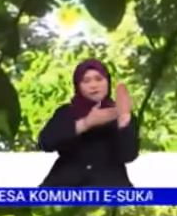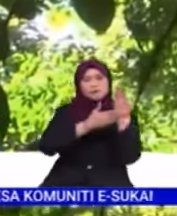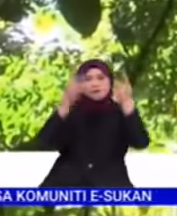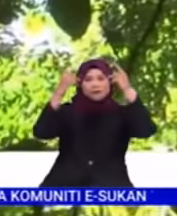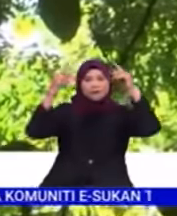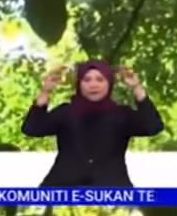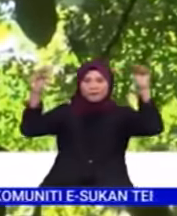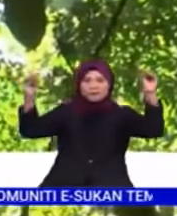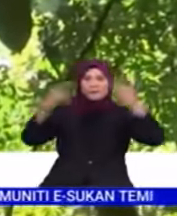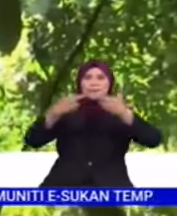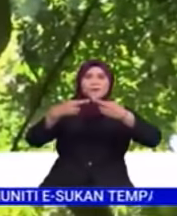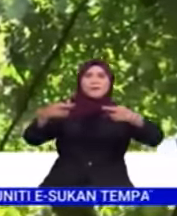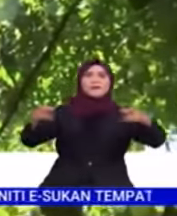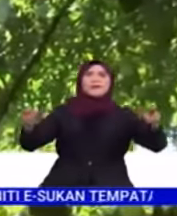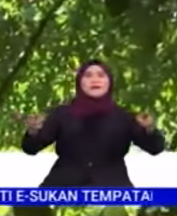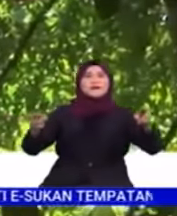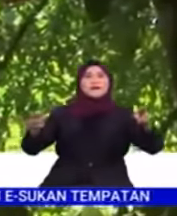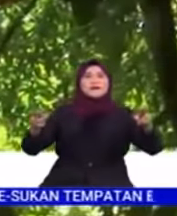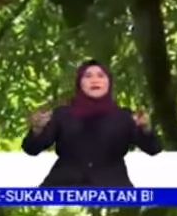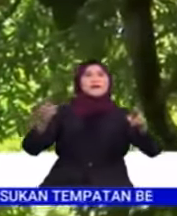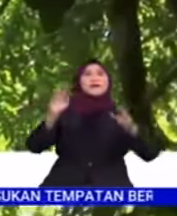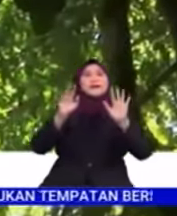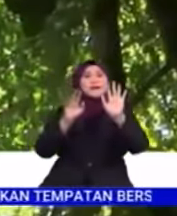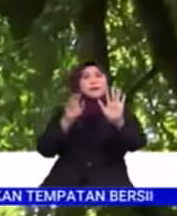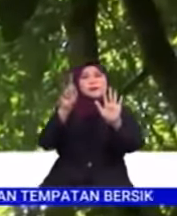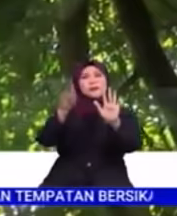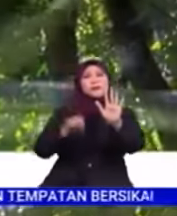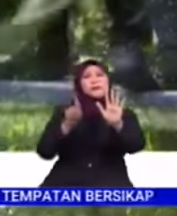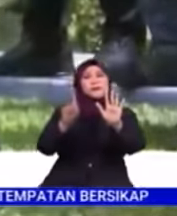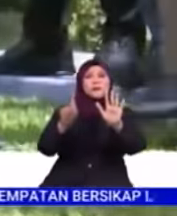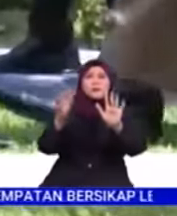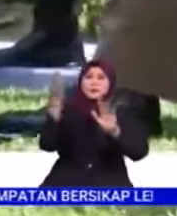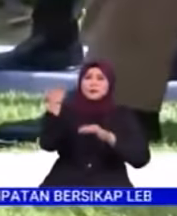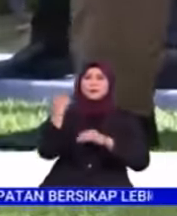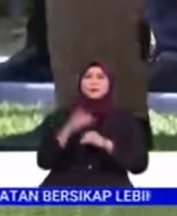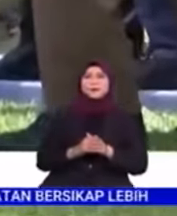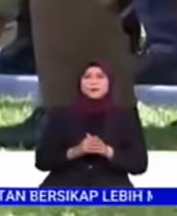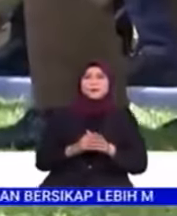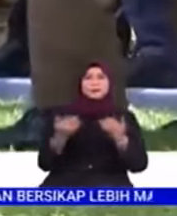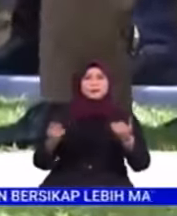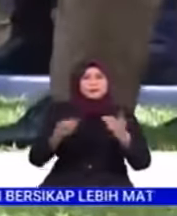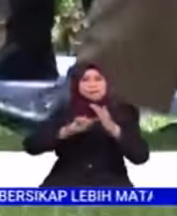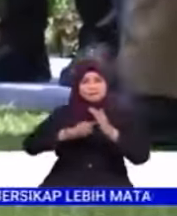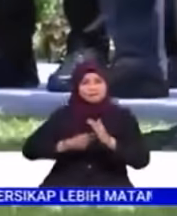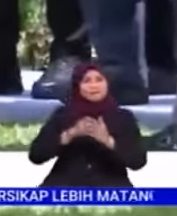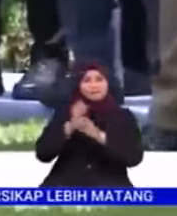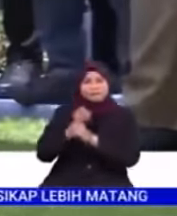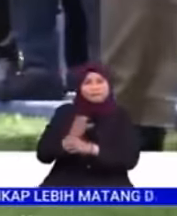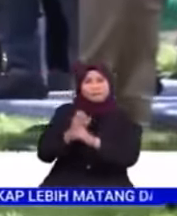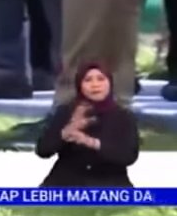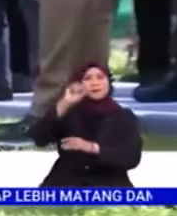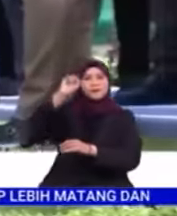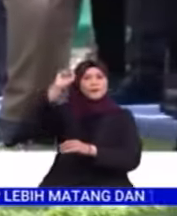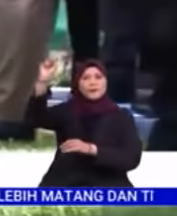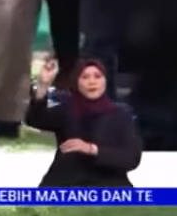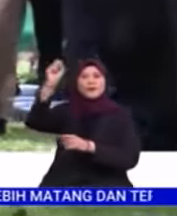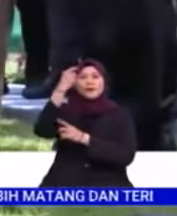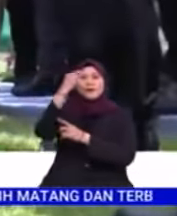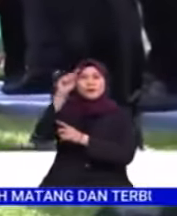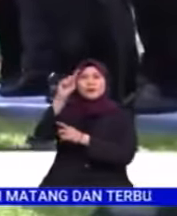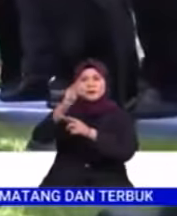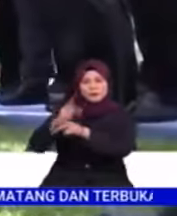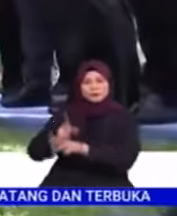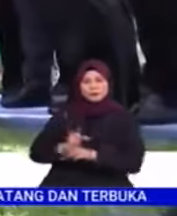Perdana menteri Thailand seribu dinar sini 5 Januari lalu menjadi titik tolak kepada kesungguhan Sabah untuk